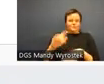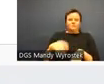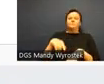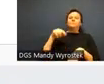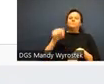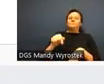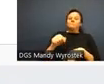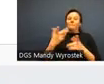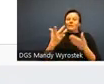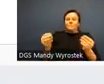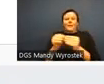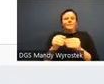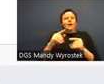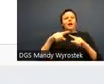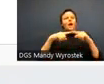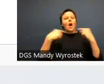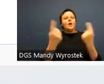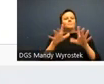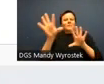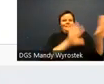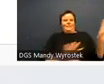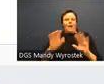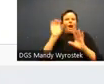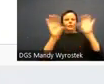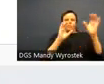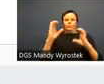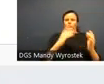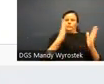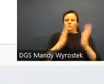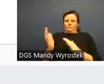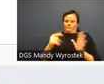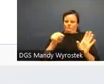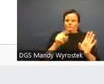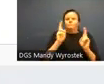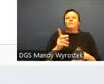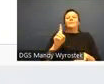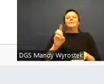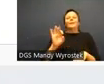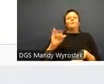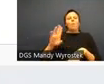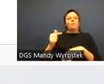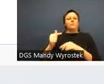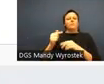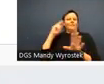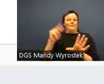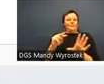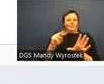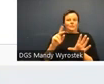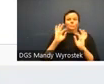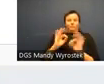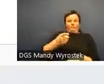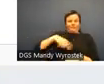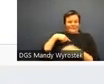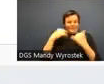bedenken, Barrierefreiheit muss gegeben sein, sowohl für den Autor oder die Autorin. Es kann ja